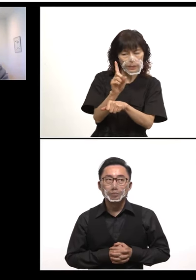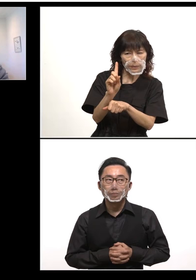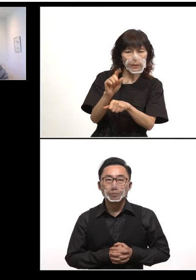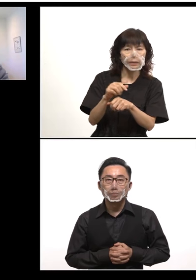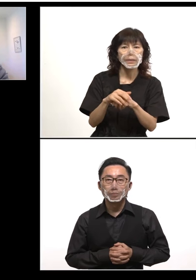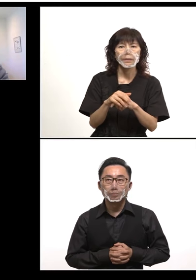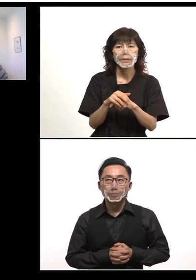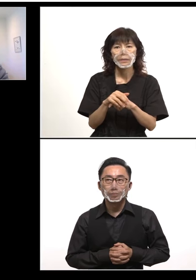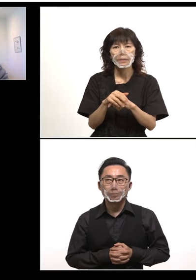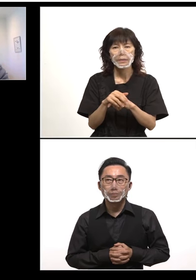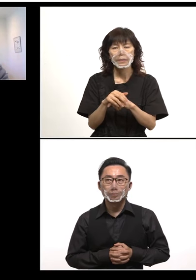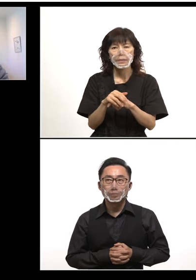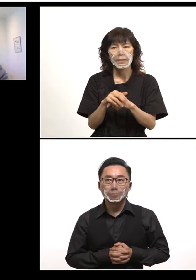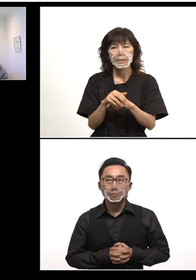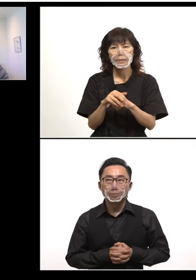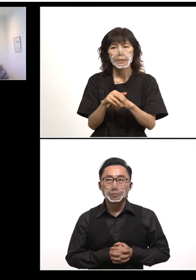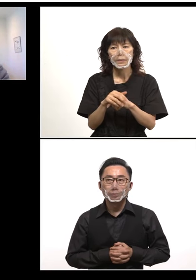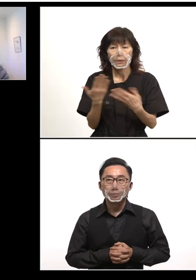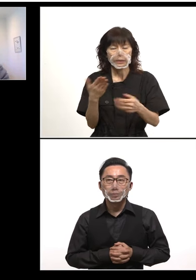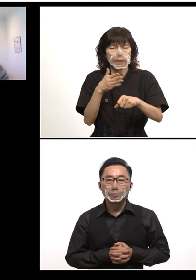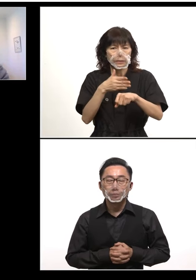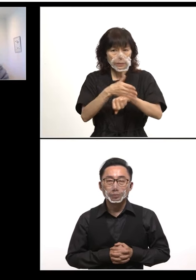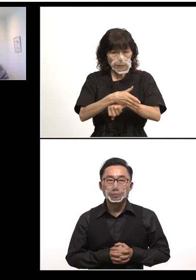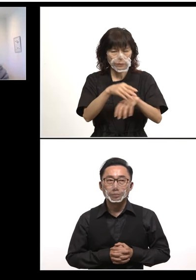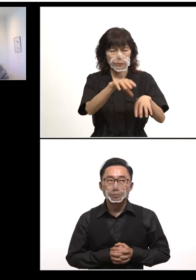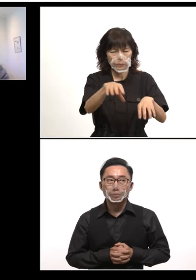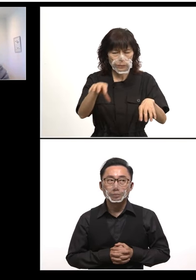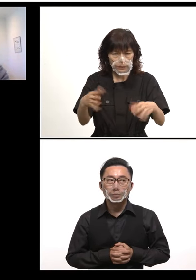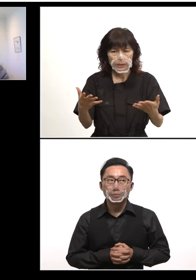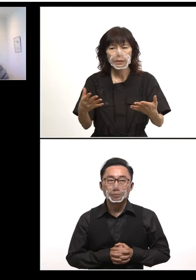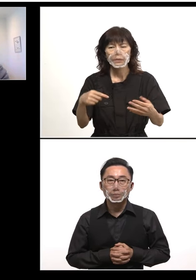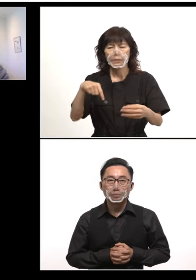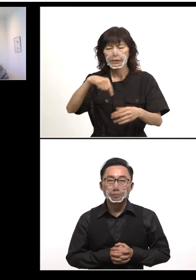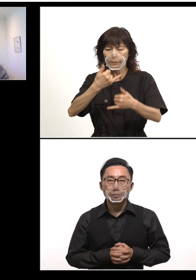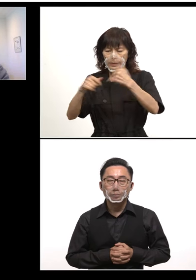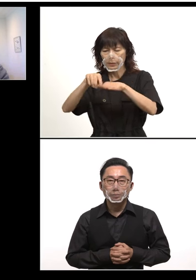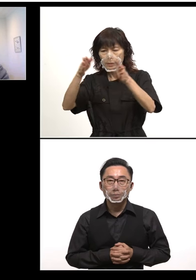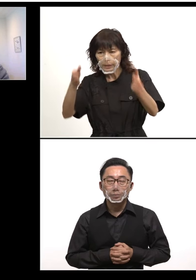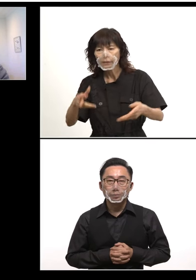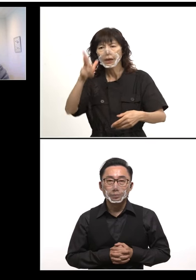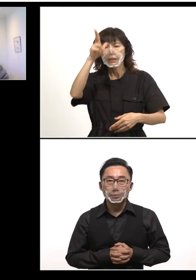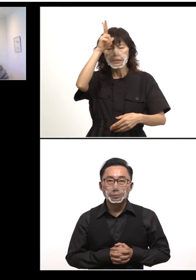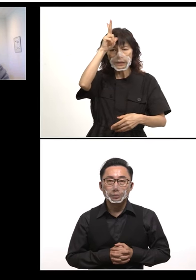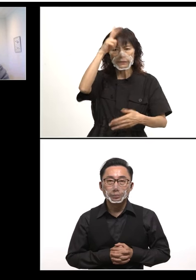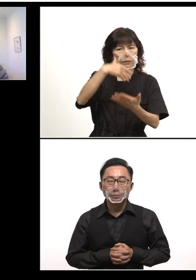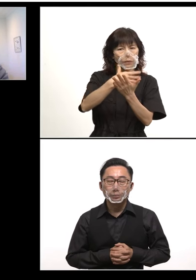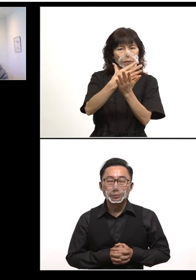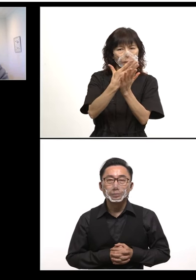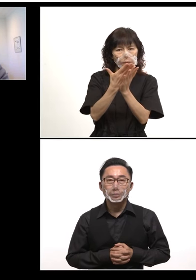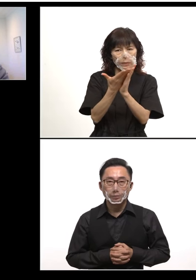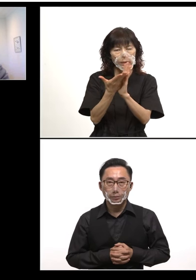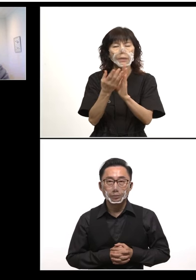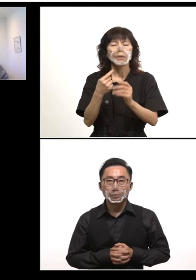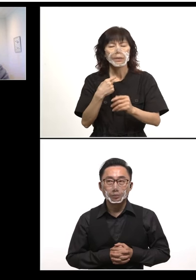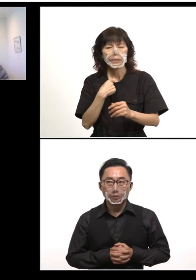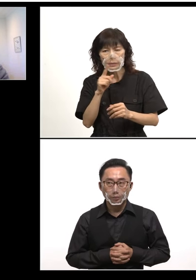論喺我哋講嘅所謂社會上面啦，可能喺嘅場地上面啦，喺政府上面，喺唔同嘅層面上面咧，我